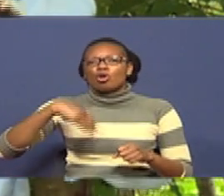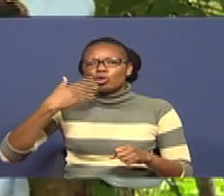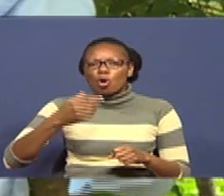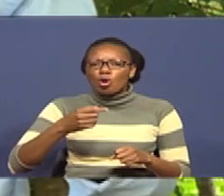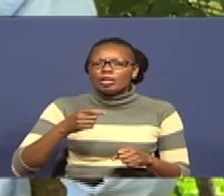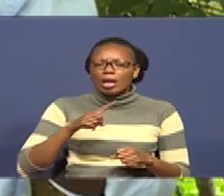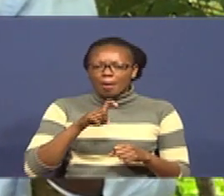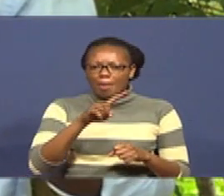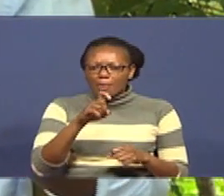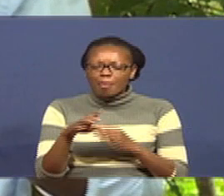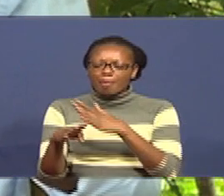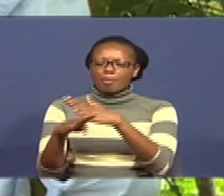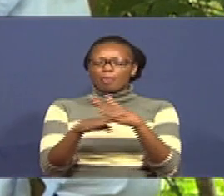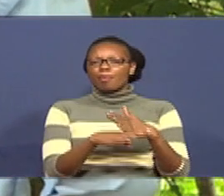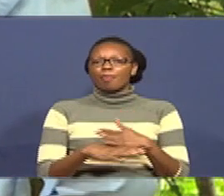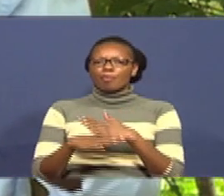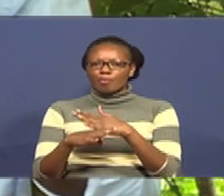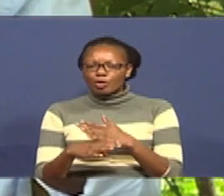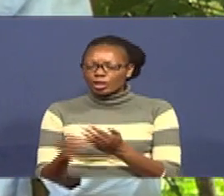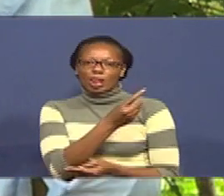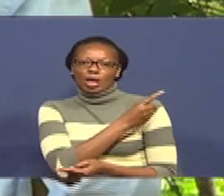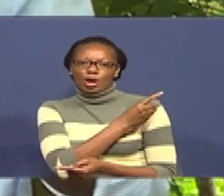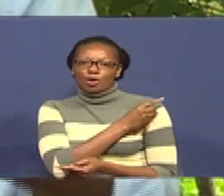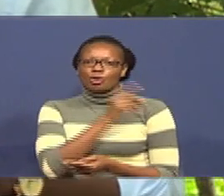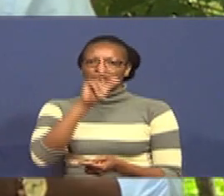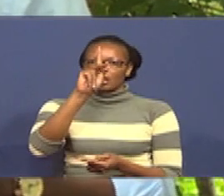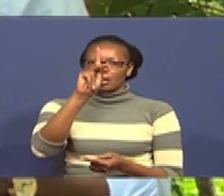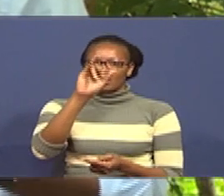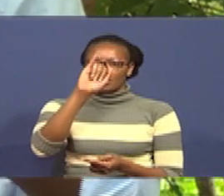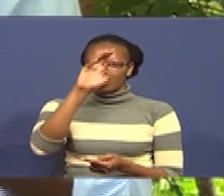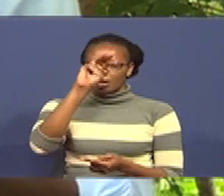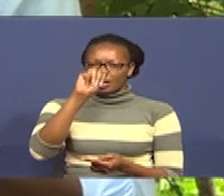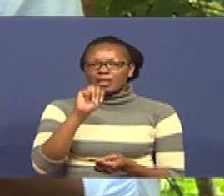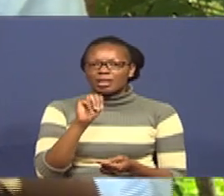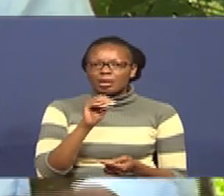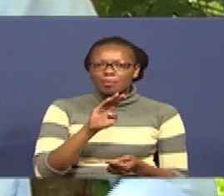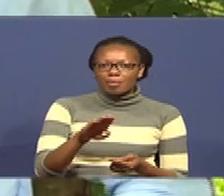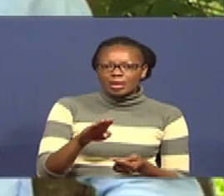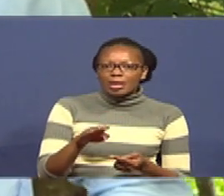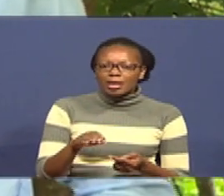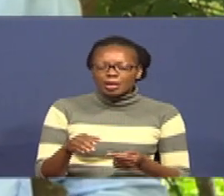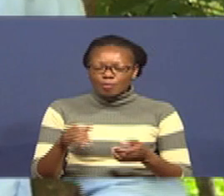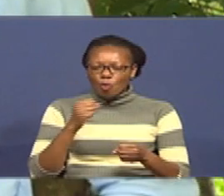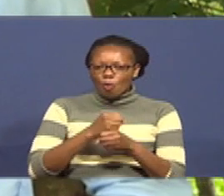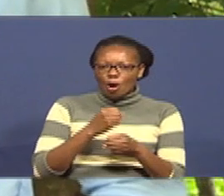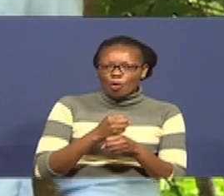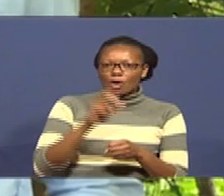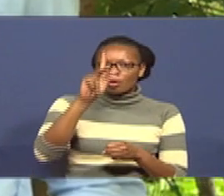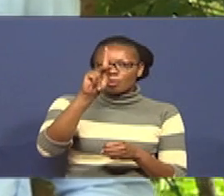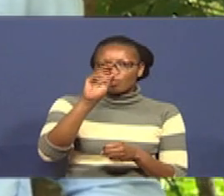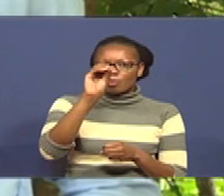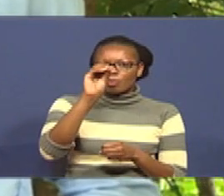na wadudu ndani ya greenhouse na pia mavuno yake ni tele. Haya sio maneno yangu mbali ni ya Daktari